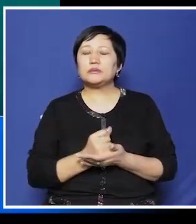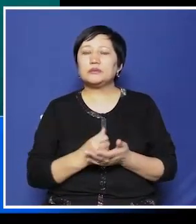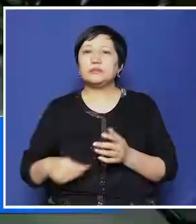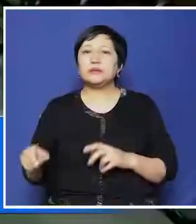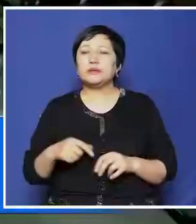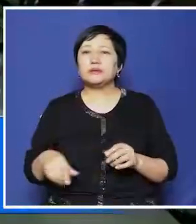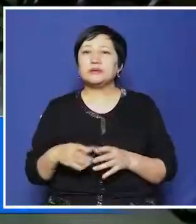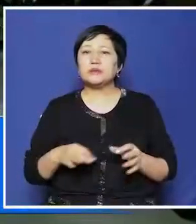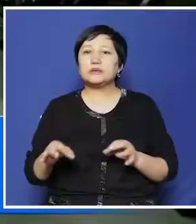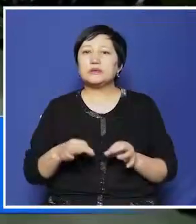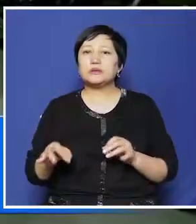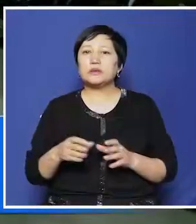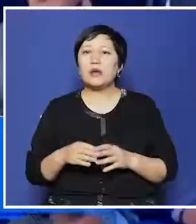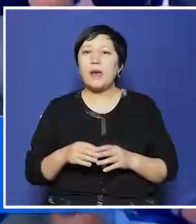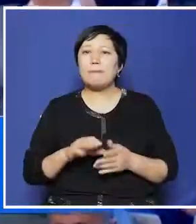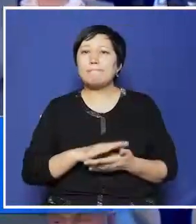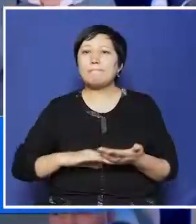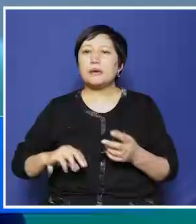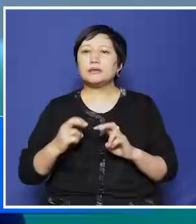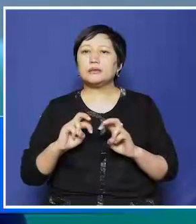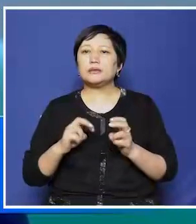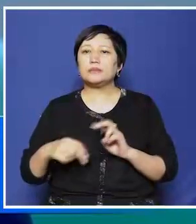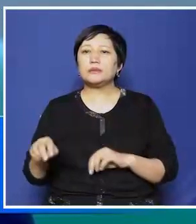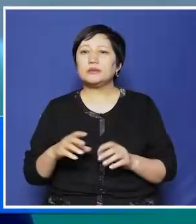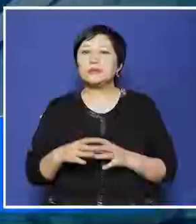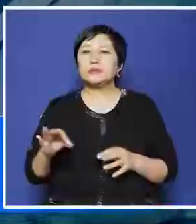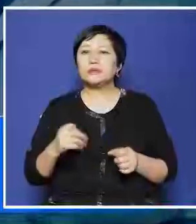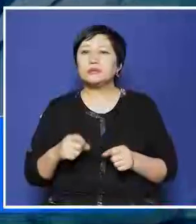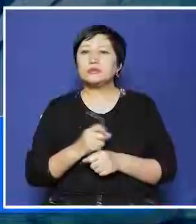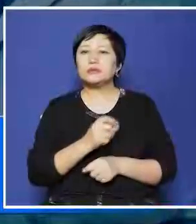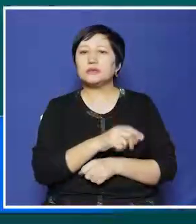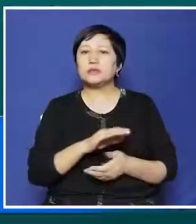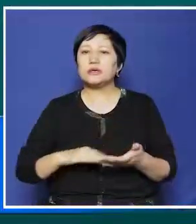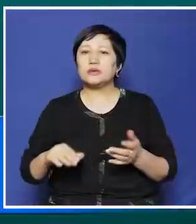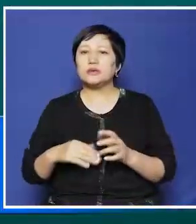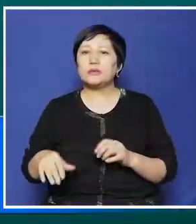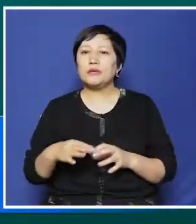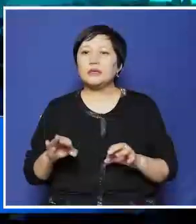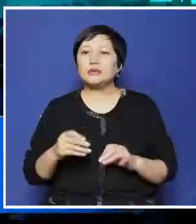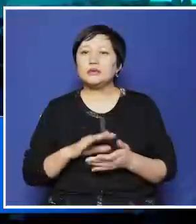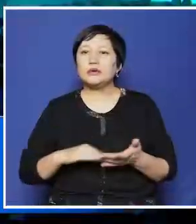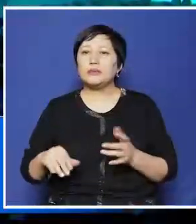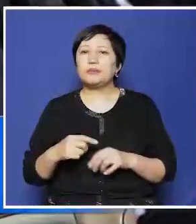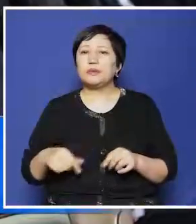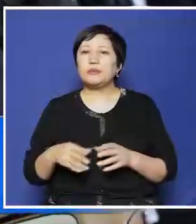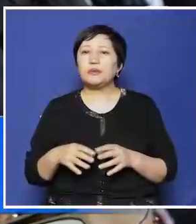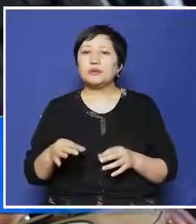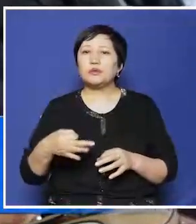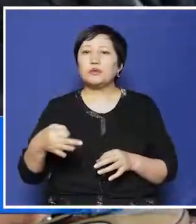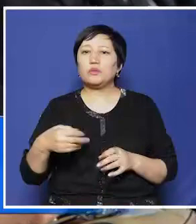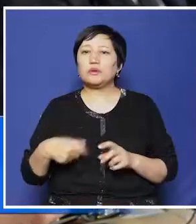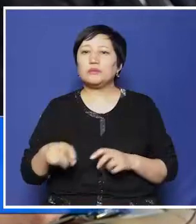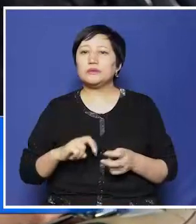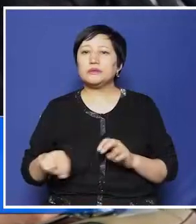бекіту және сайлау алды бағдарлама талқыланды. Саяси партияның атқарушы хатшысы партиялық тізім және бір мандатты